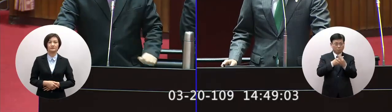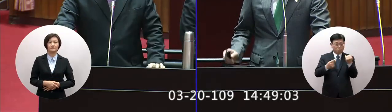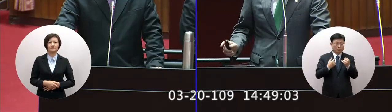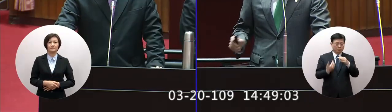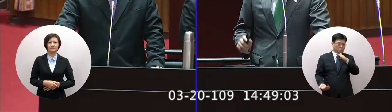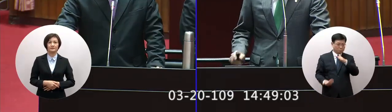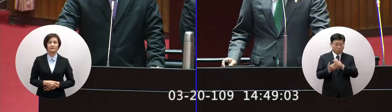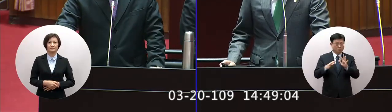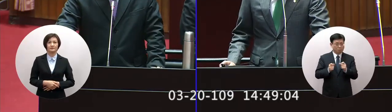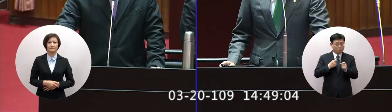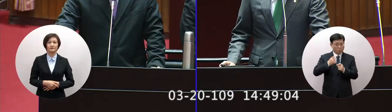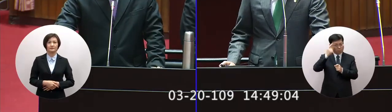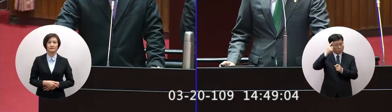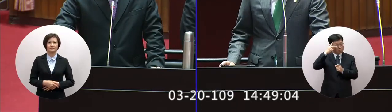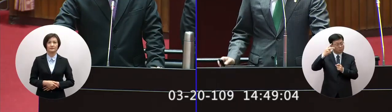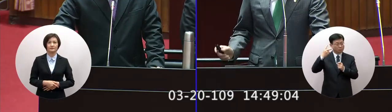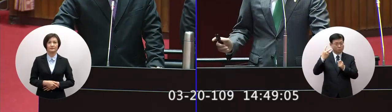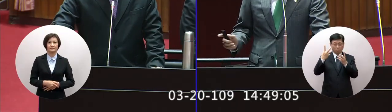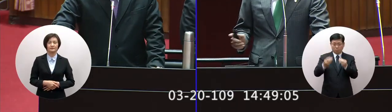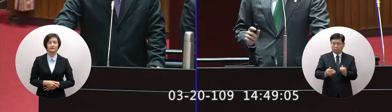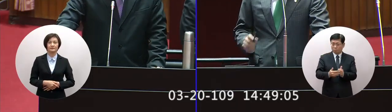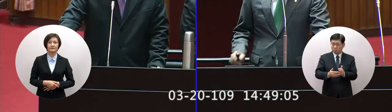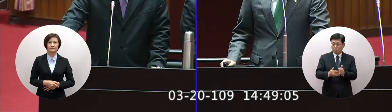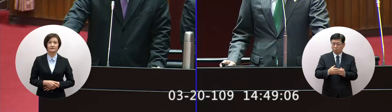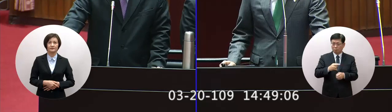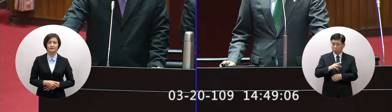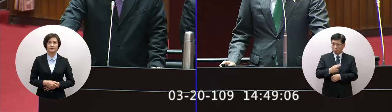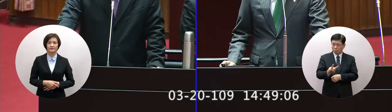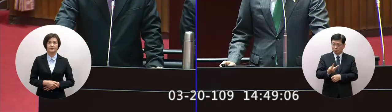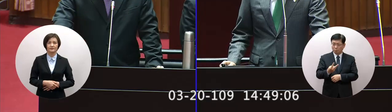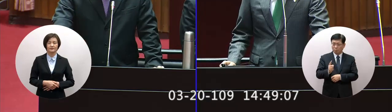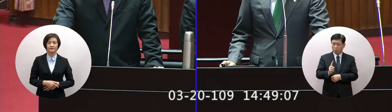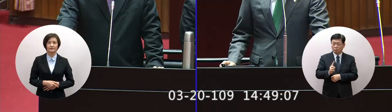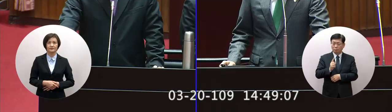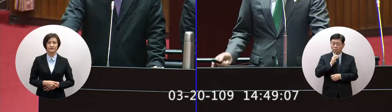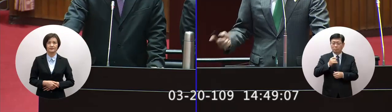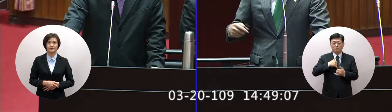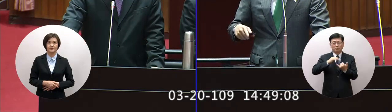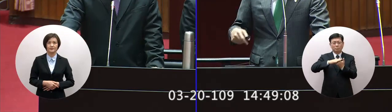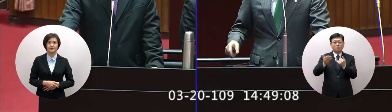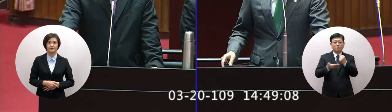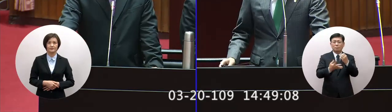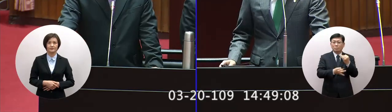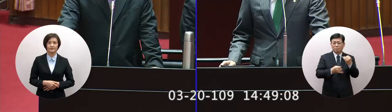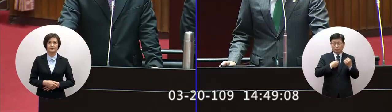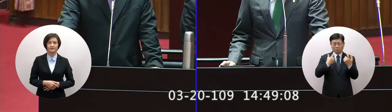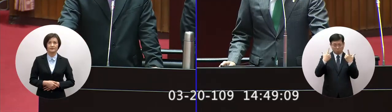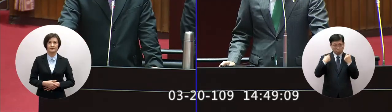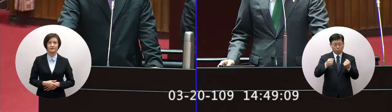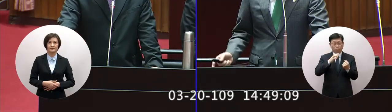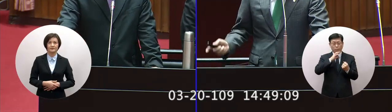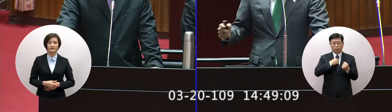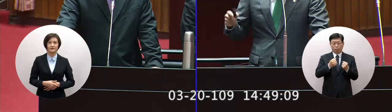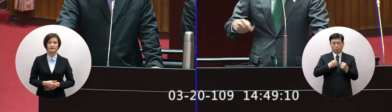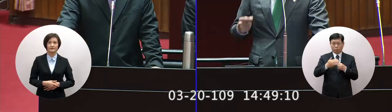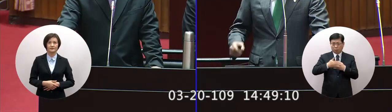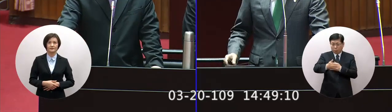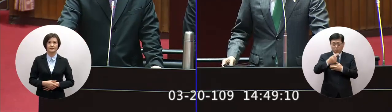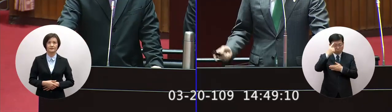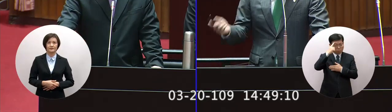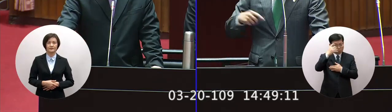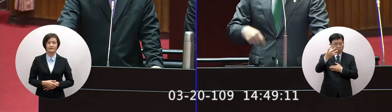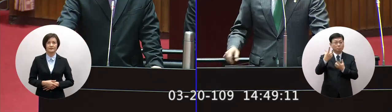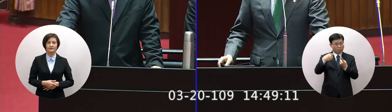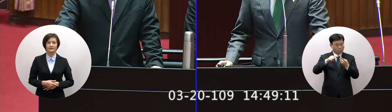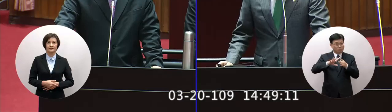在最高峰在这两天就过了噻，还是基本上，所谓清明节，因为他进来要14天隔离嘛，所以他可能就是现在就